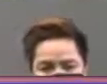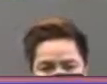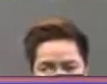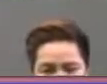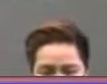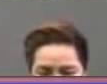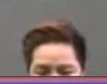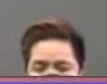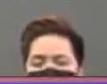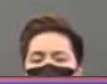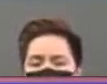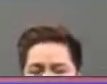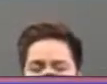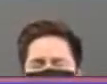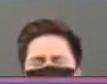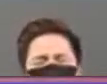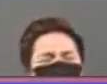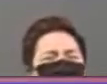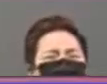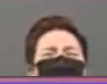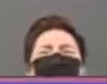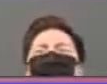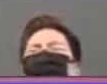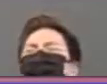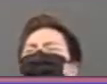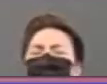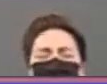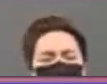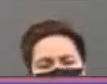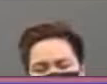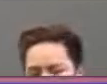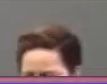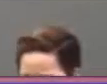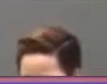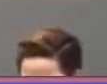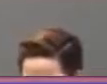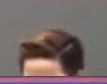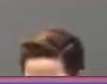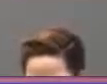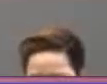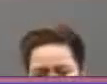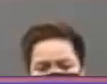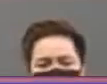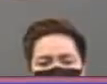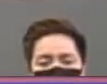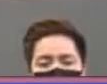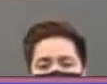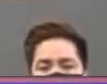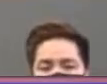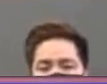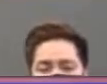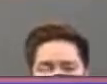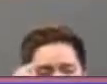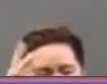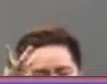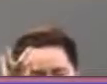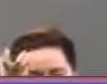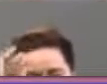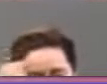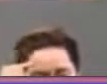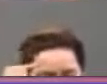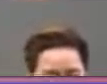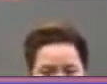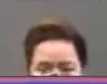ข้ามจังหวัดในช่วงวันหยุดยาวปฏิบัติตามคำแนะนำด้านสาธารณสุขค่ะก็คือสังเกตอาการตัวเองอย่างใกล้ชิดนะคะถ้าหากไปเจ